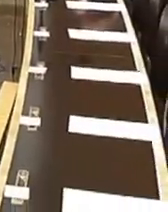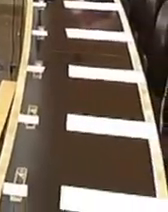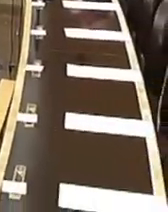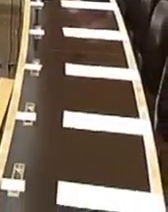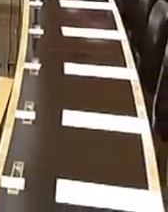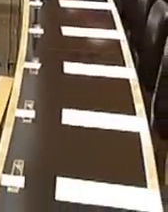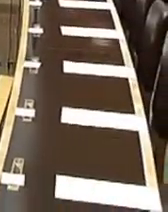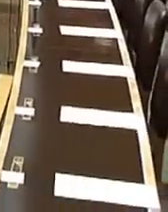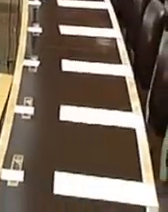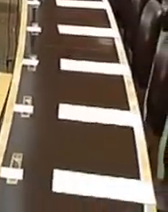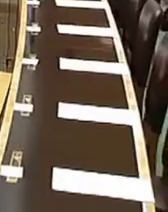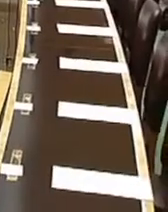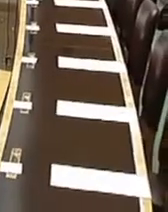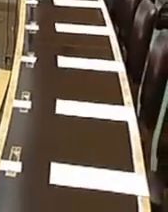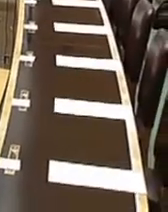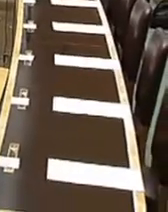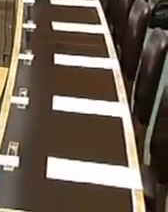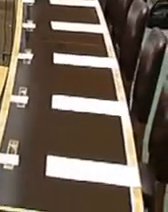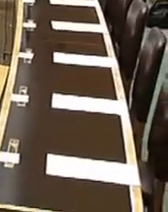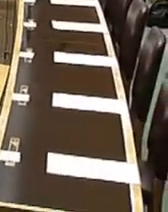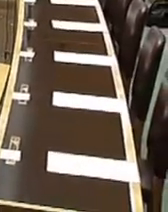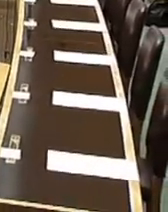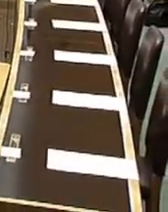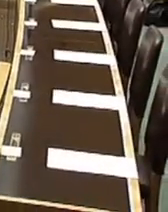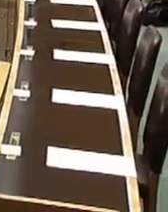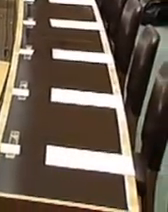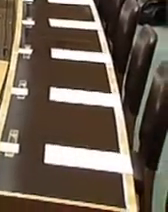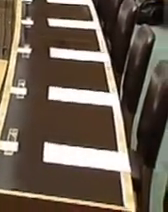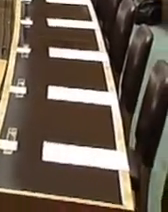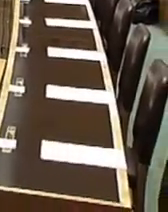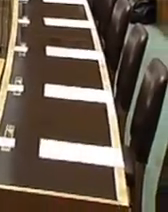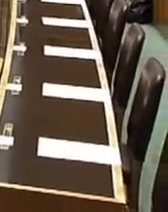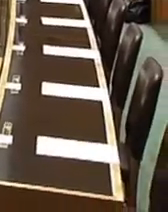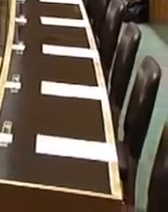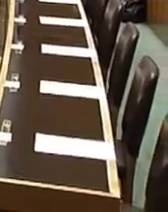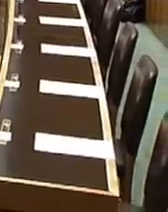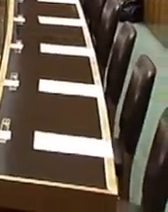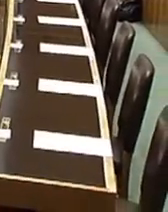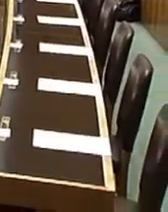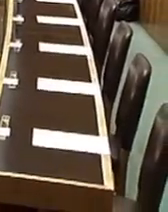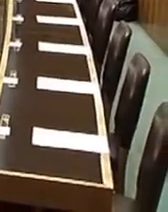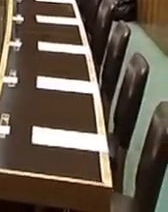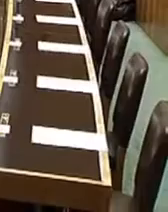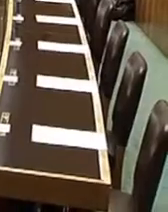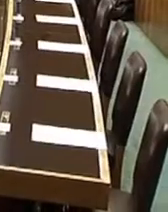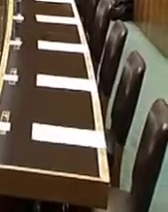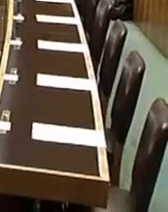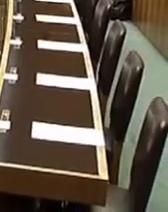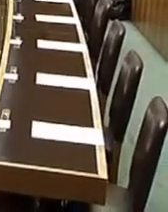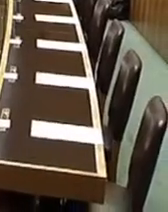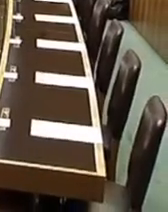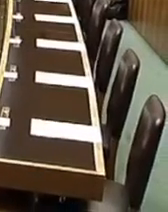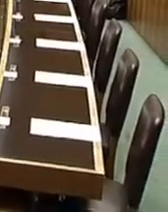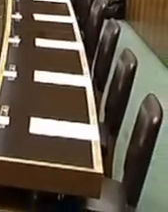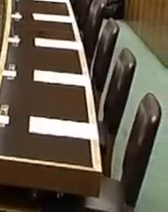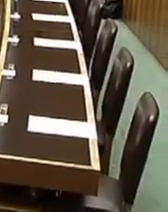der Freiheitlichen, Heinz-Christian Strache. Meine sehr geehrten Damen und Herren, auf der Regierungsbank, meine sehr geehrten Damen und